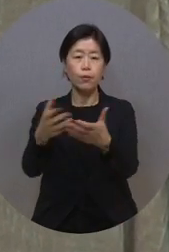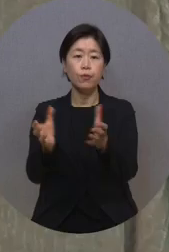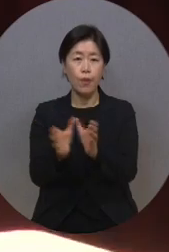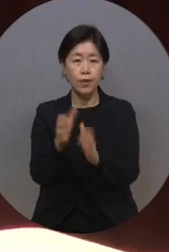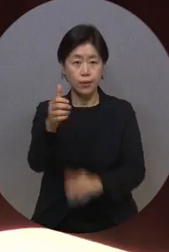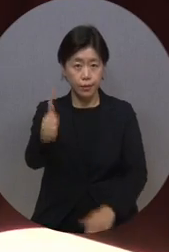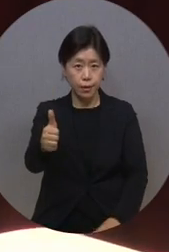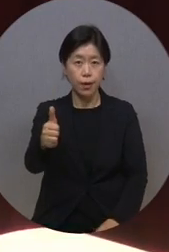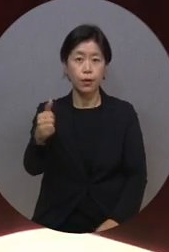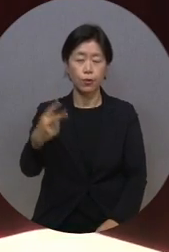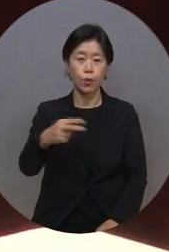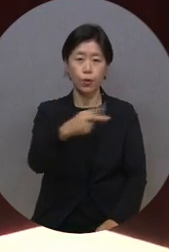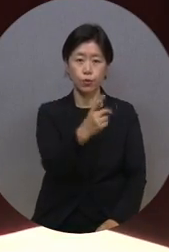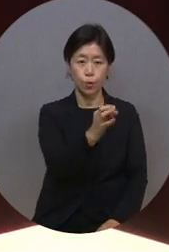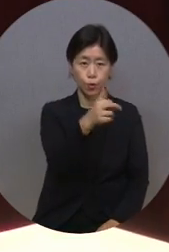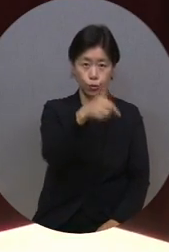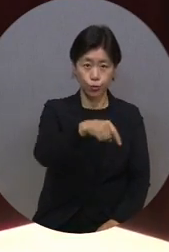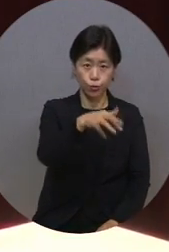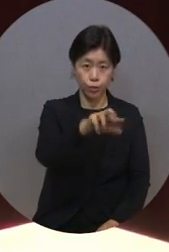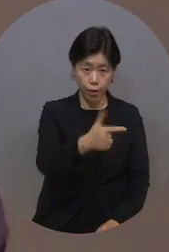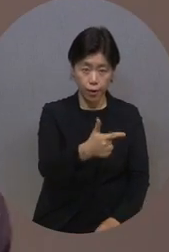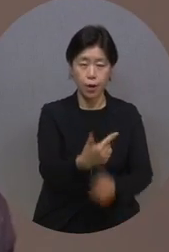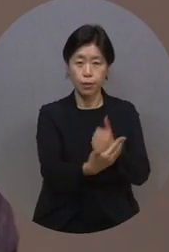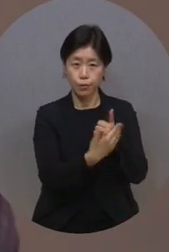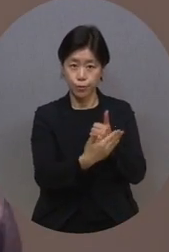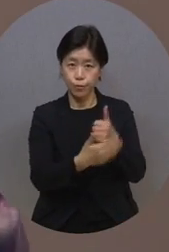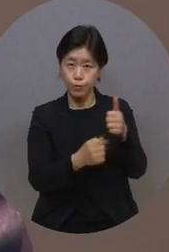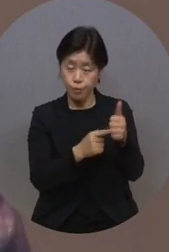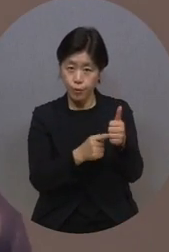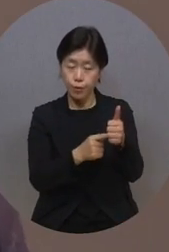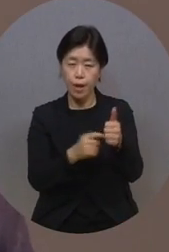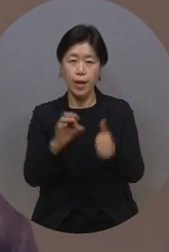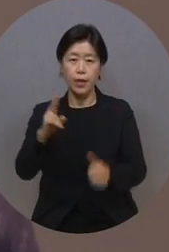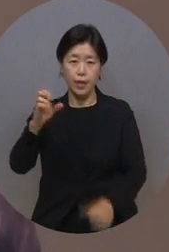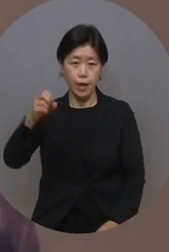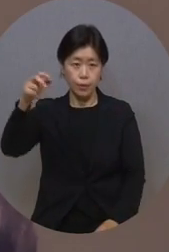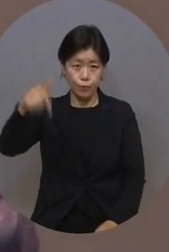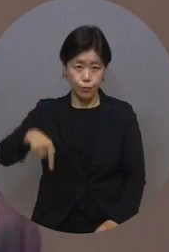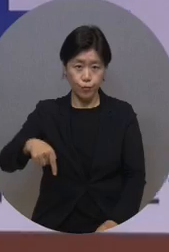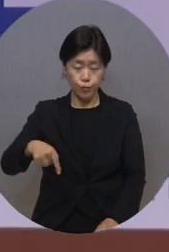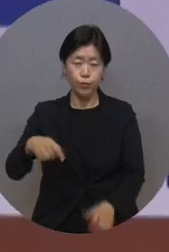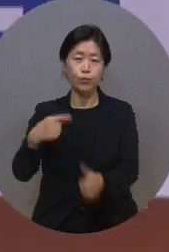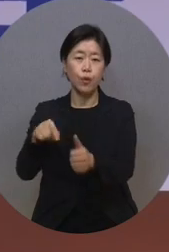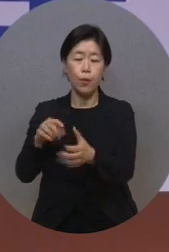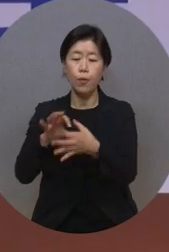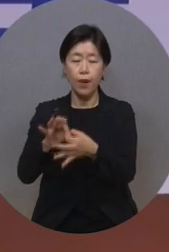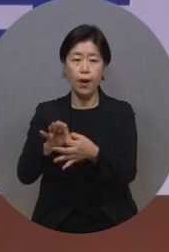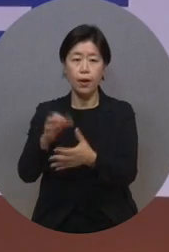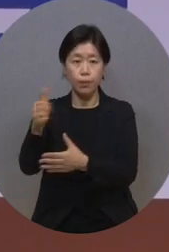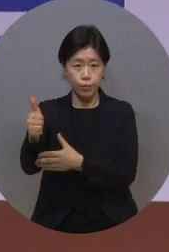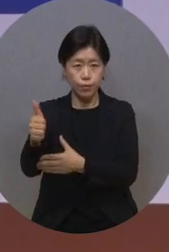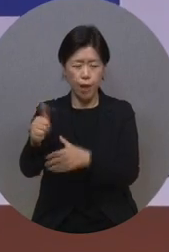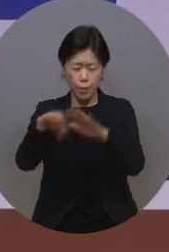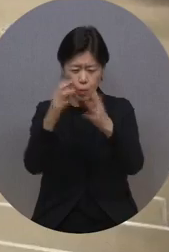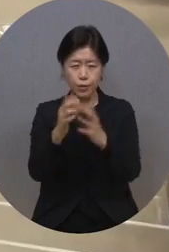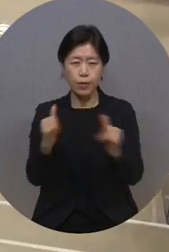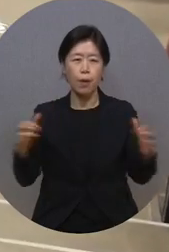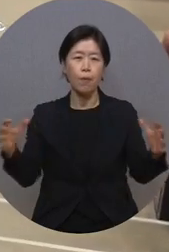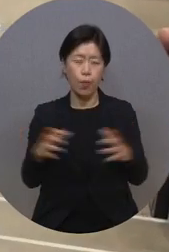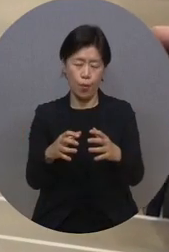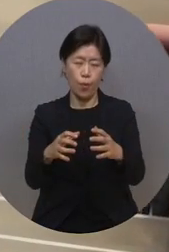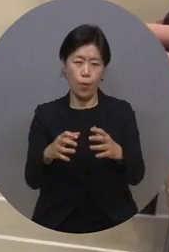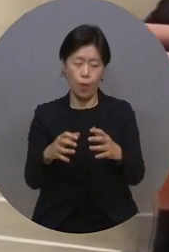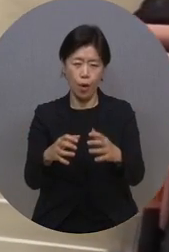안상현 동두천지원청 팀장, 정춘우 양주교육지원센터장이 토론에 임해 양주시 교육의 최우선의